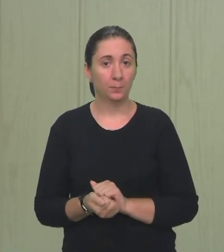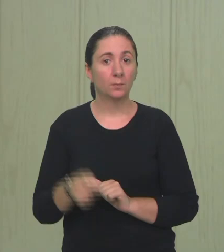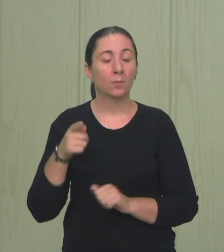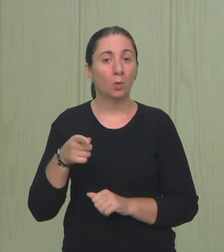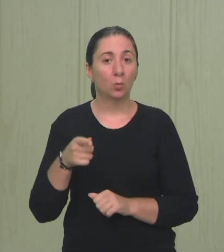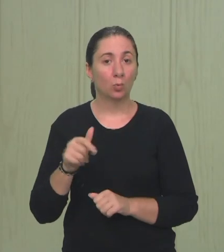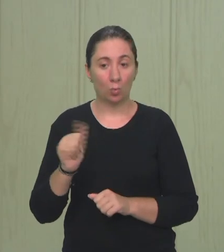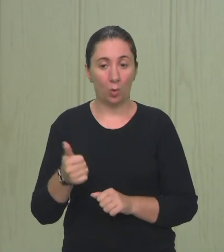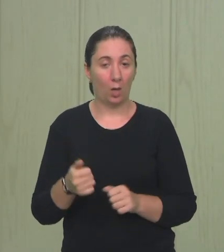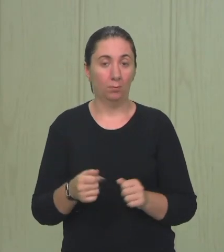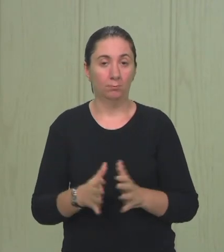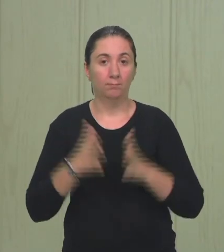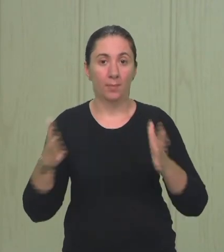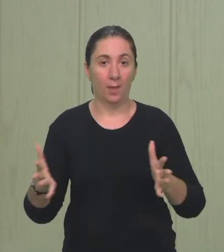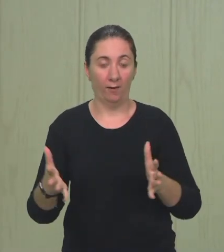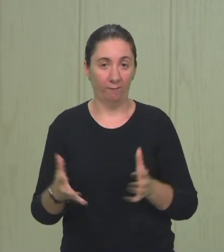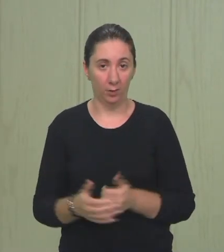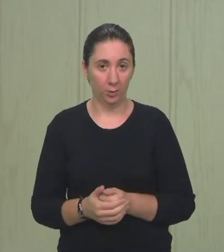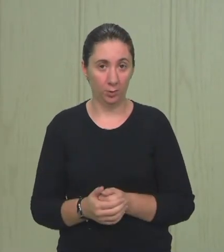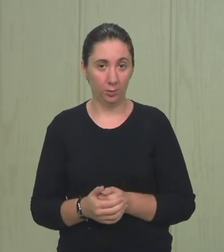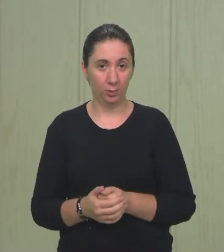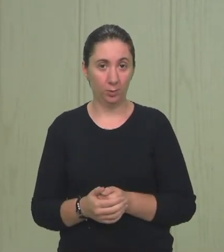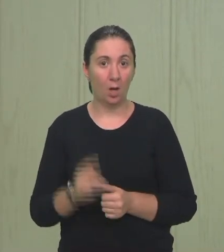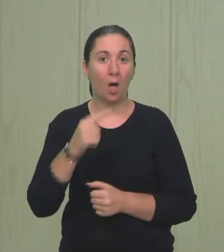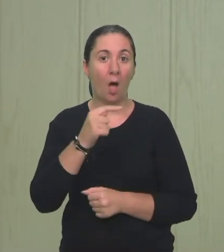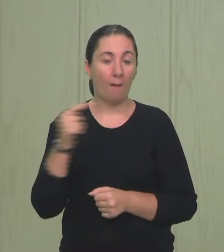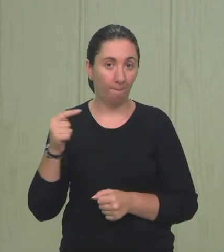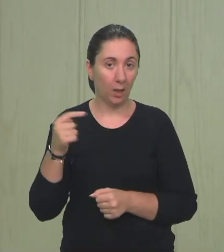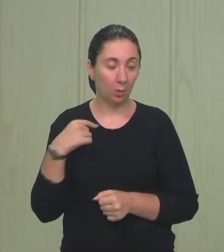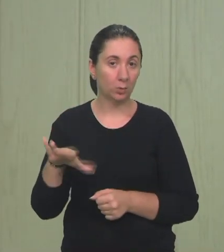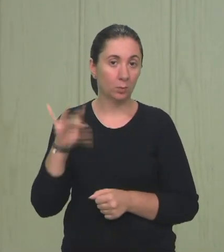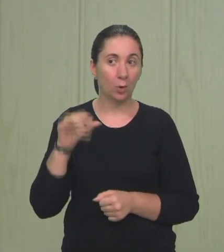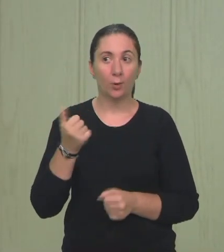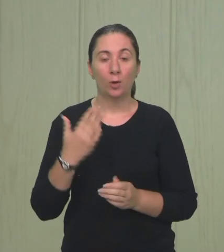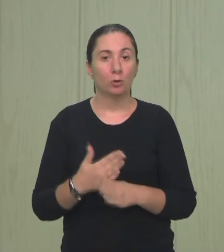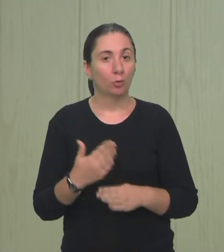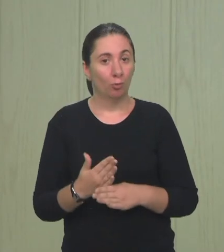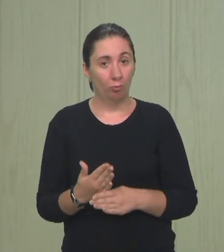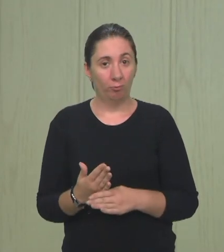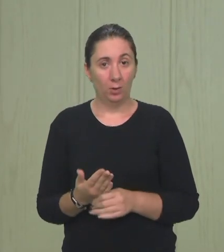je svakako najznačajniji plus. A minus bi istaknuo još uvijek